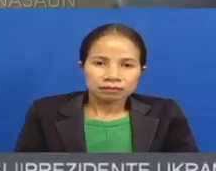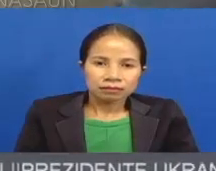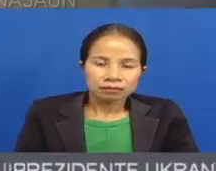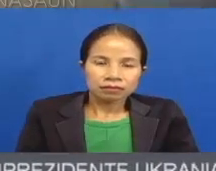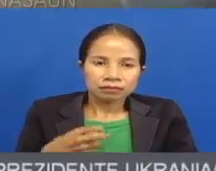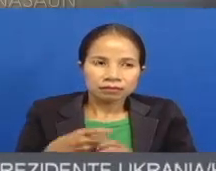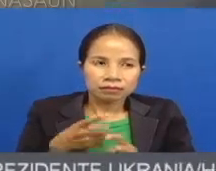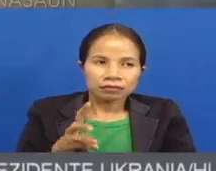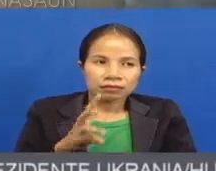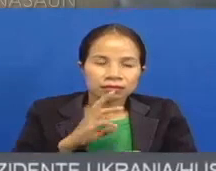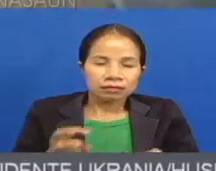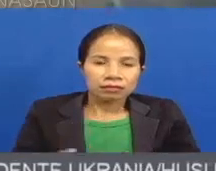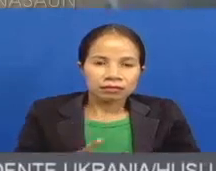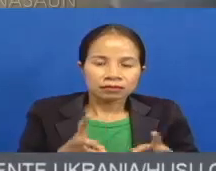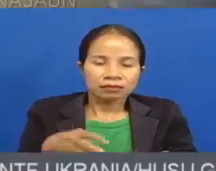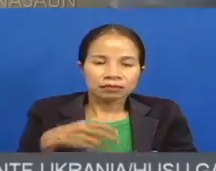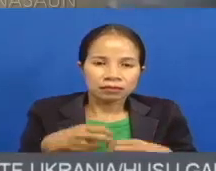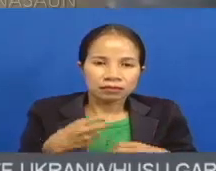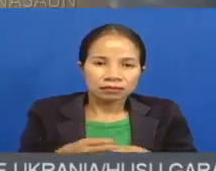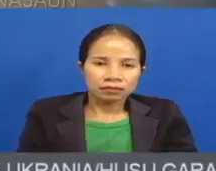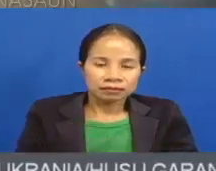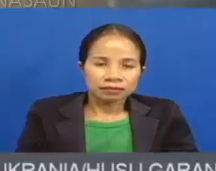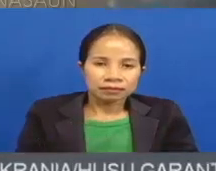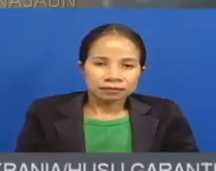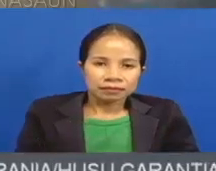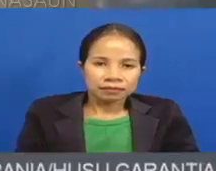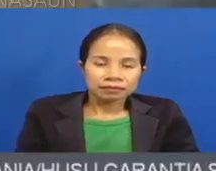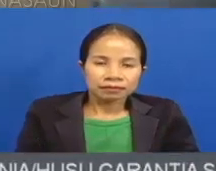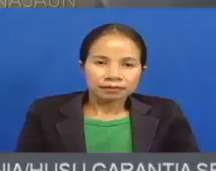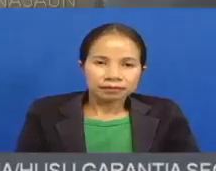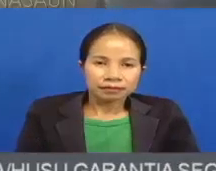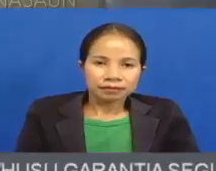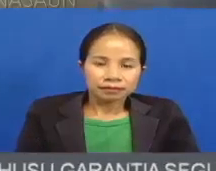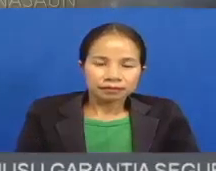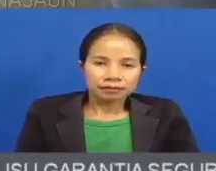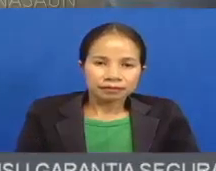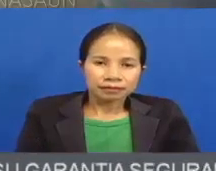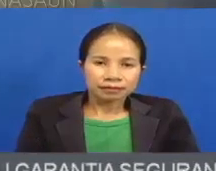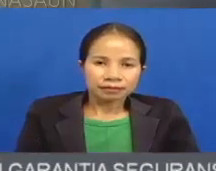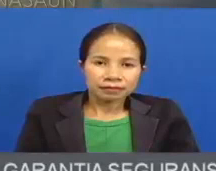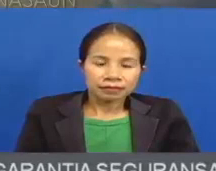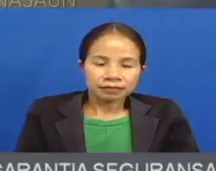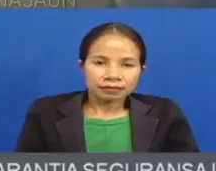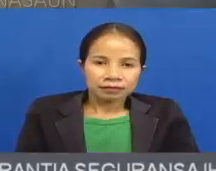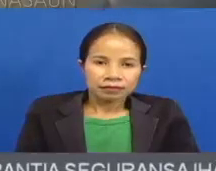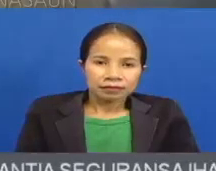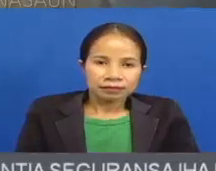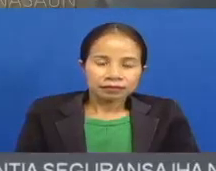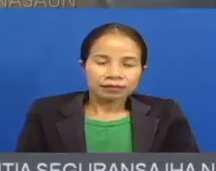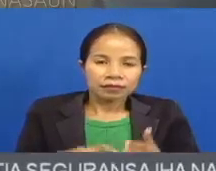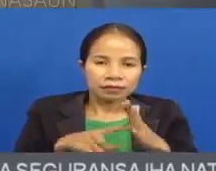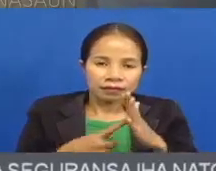Impacto si irrigação no bem. Impacto si irrigação. Nem a rua se satina. Nem a